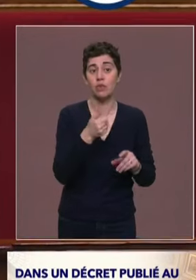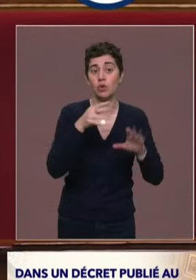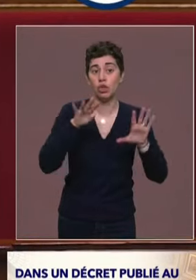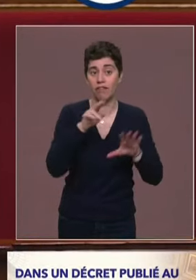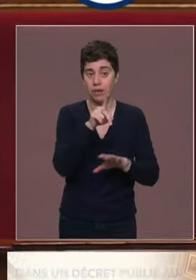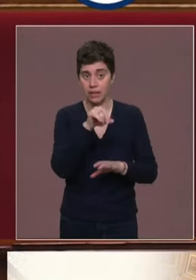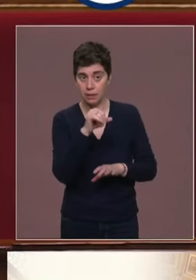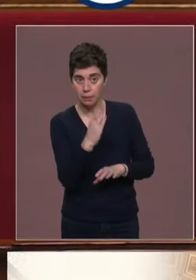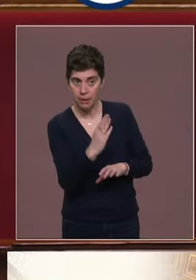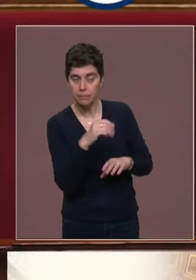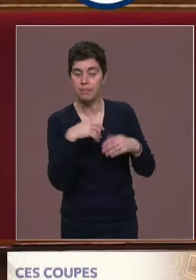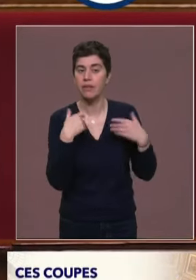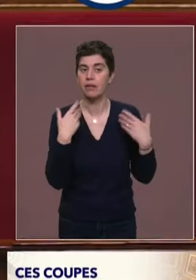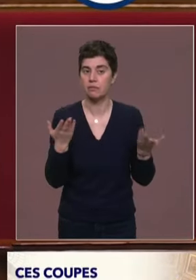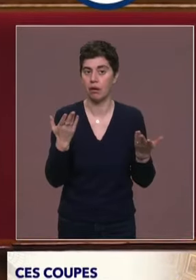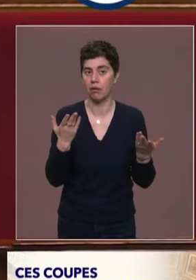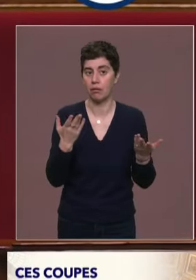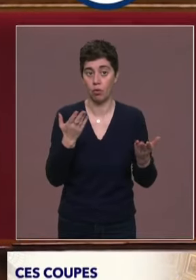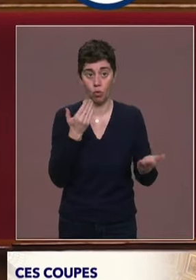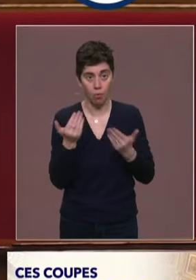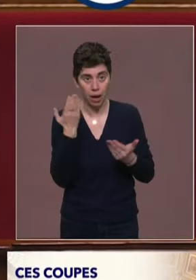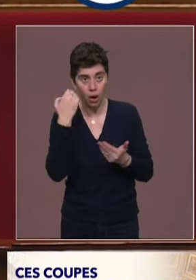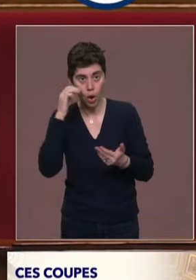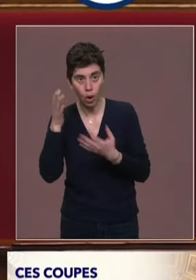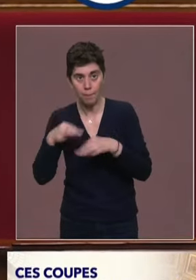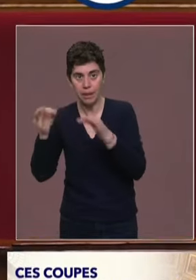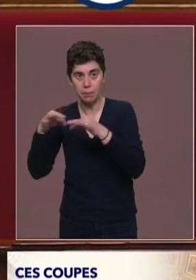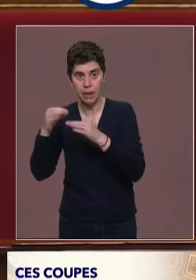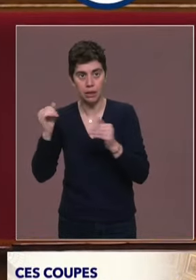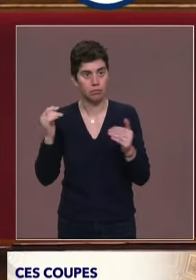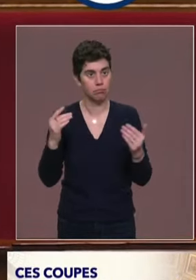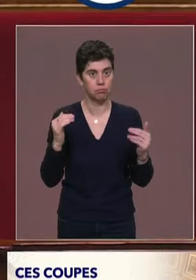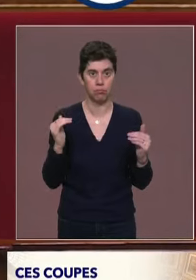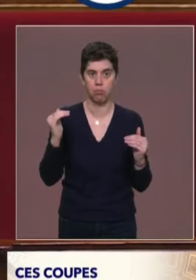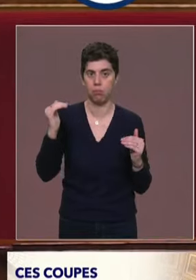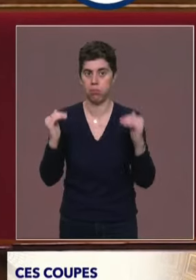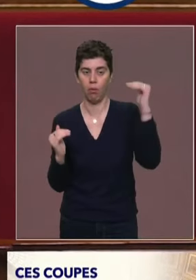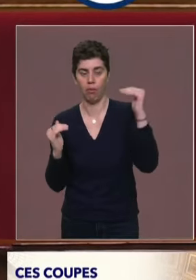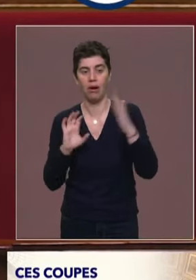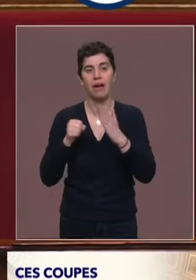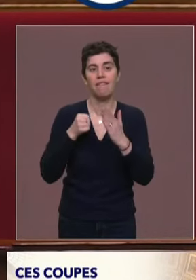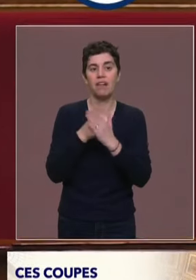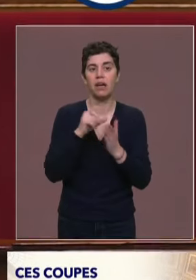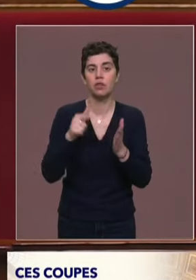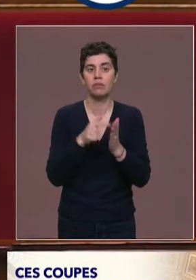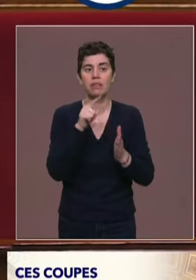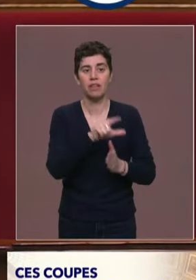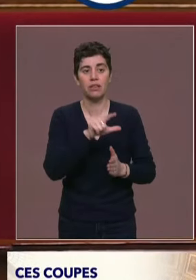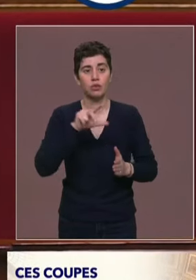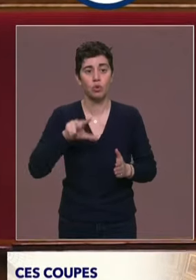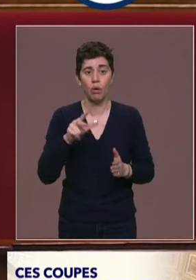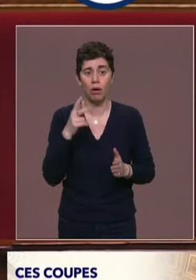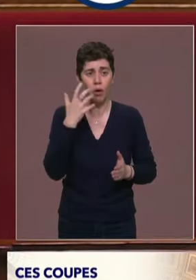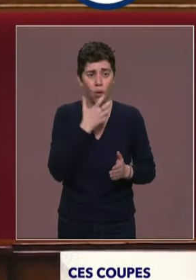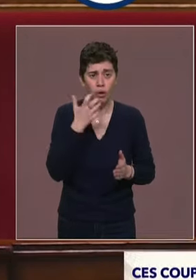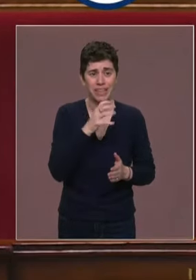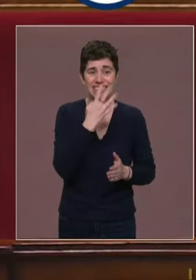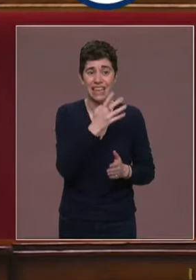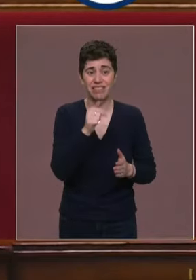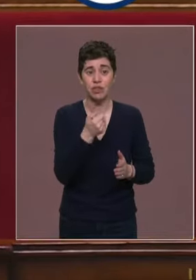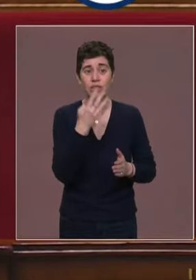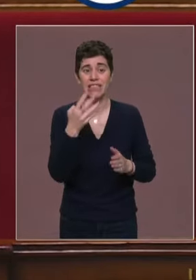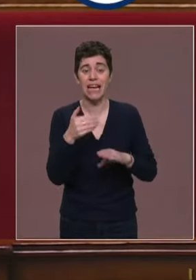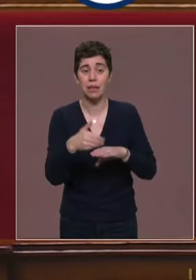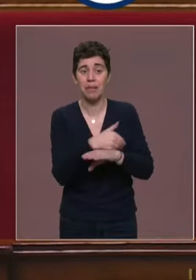plus élevé que partout ailleurs en Europe. La fin 2023 a été catastrophique. 4,4 milliards de moins